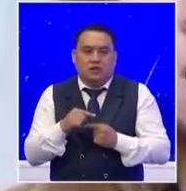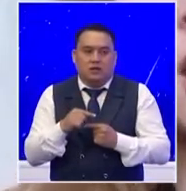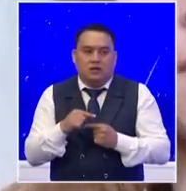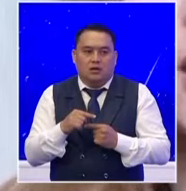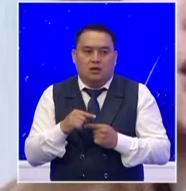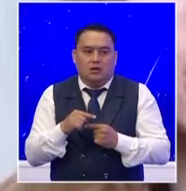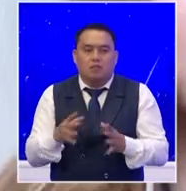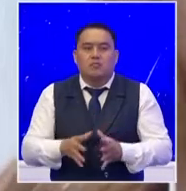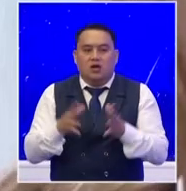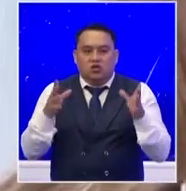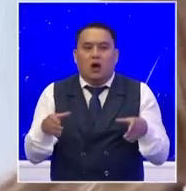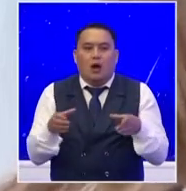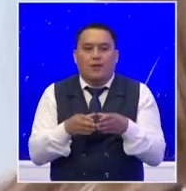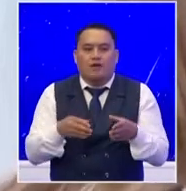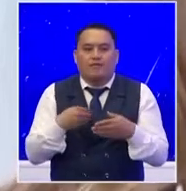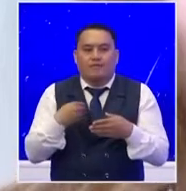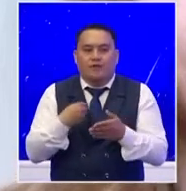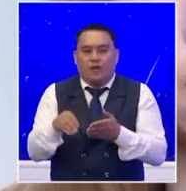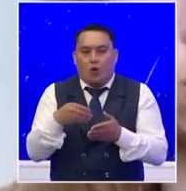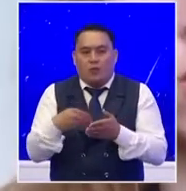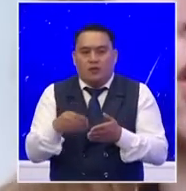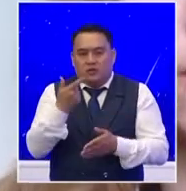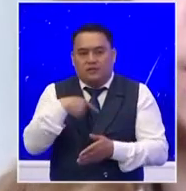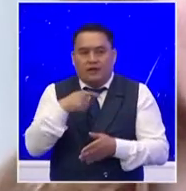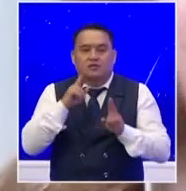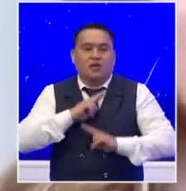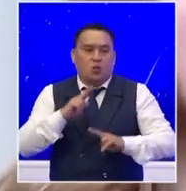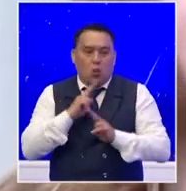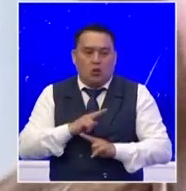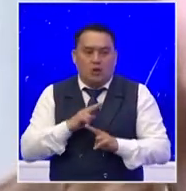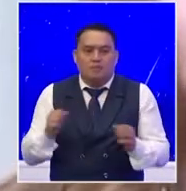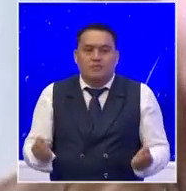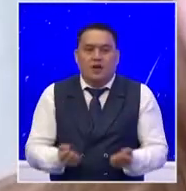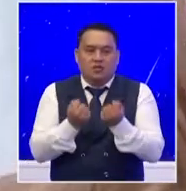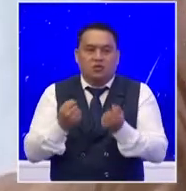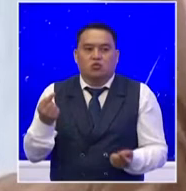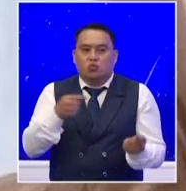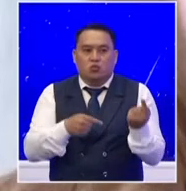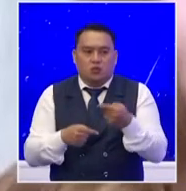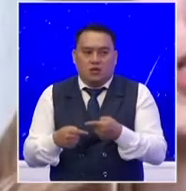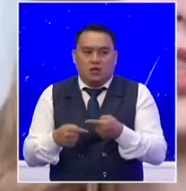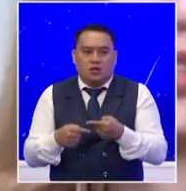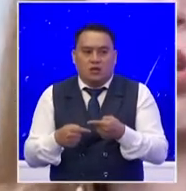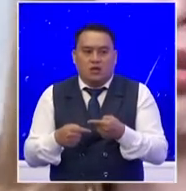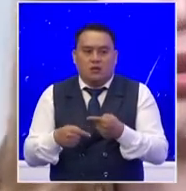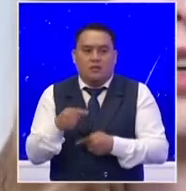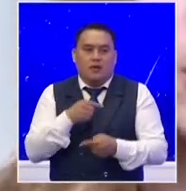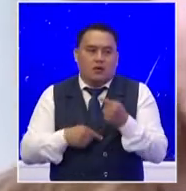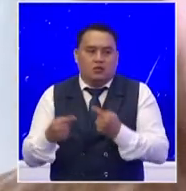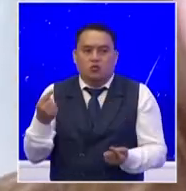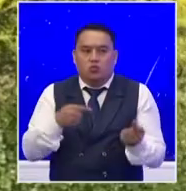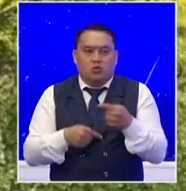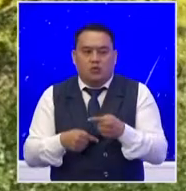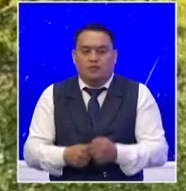местные большие компании начали выкупать у них цветы для своих сотрудников, как бы поддерживать тоже бизнес друг друга.